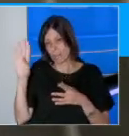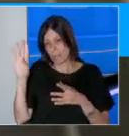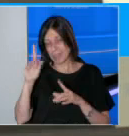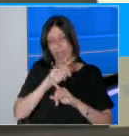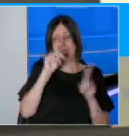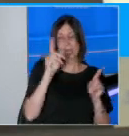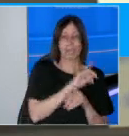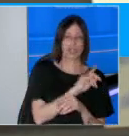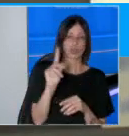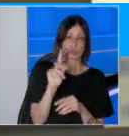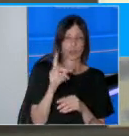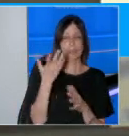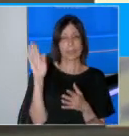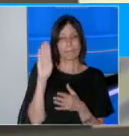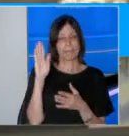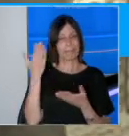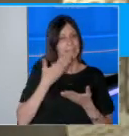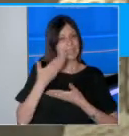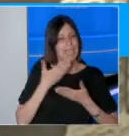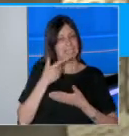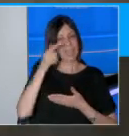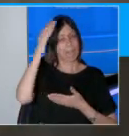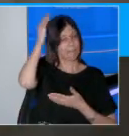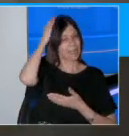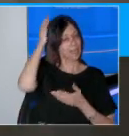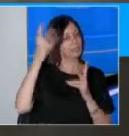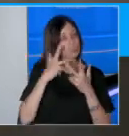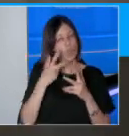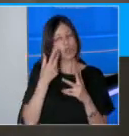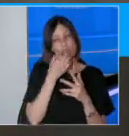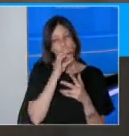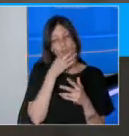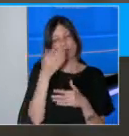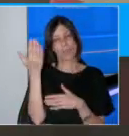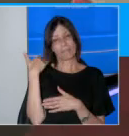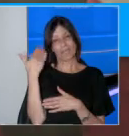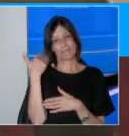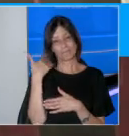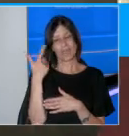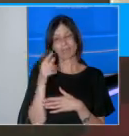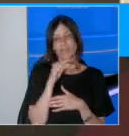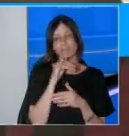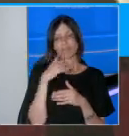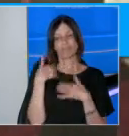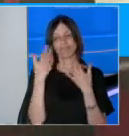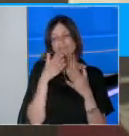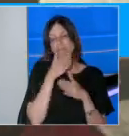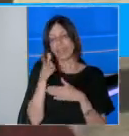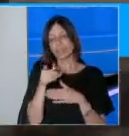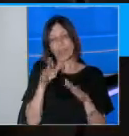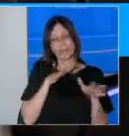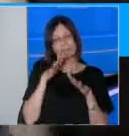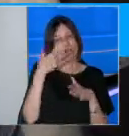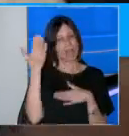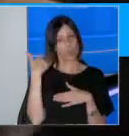לאחרים אסור. אם נתניהו היה מתייחס אל בנט בצורה אולי יותר טובה בעבר, והיה מכניס אותו לממשלה